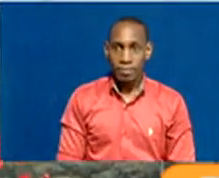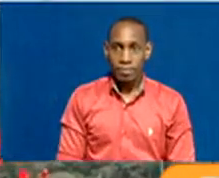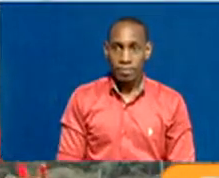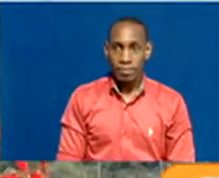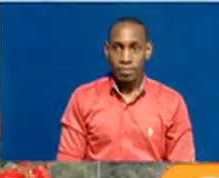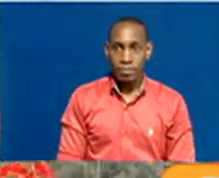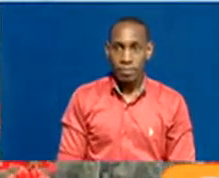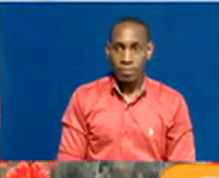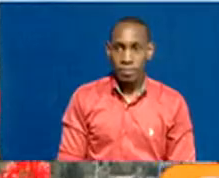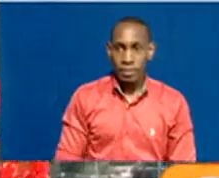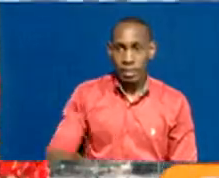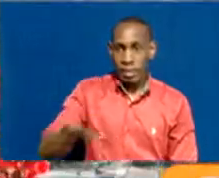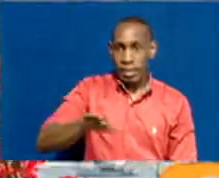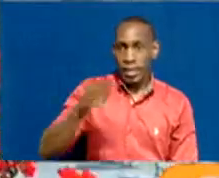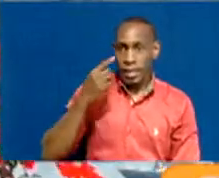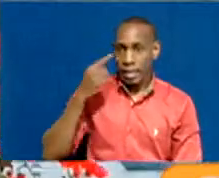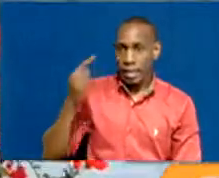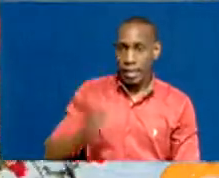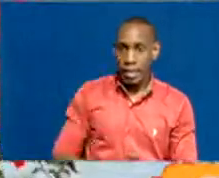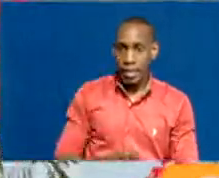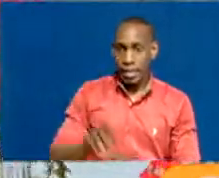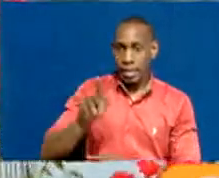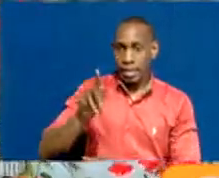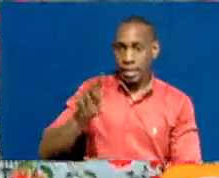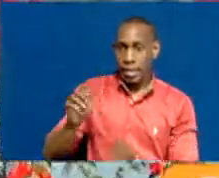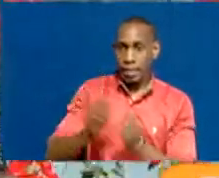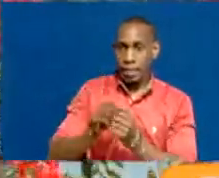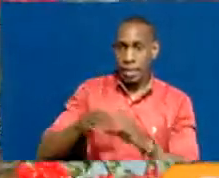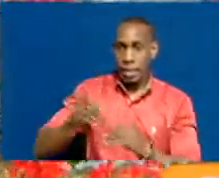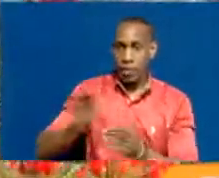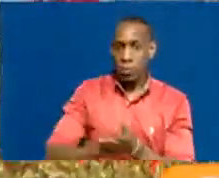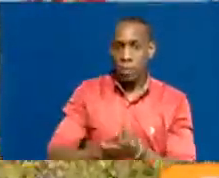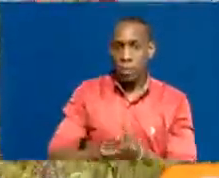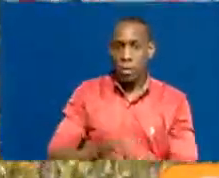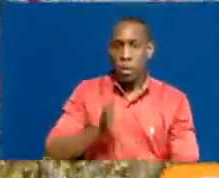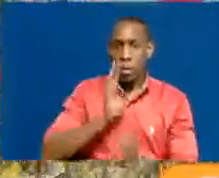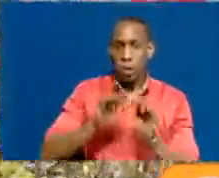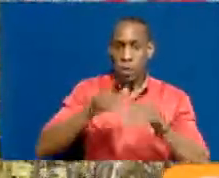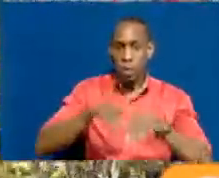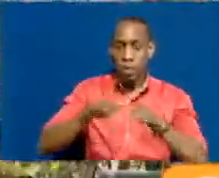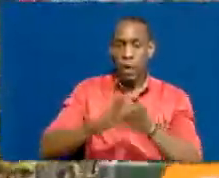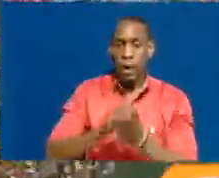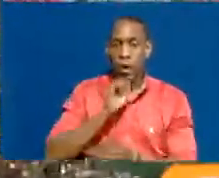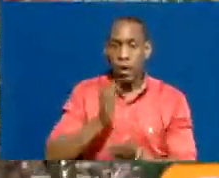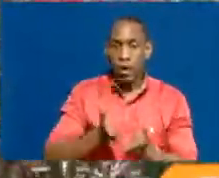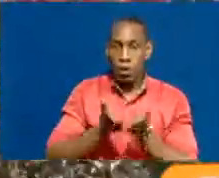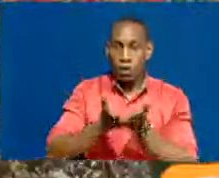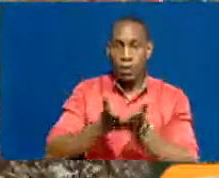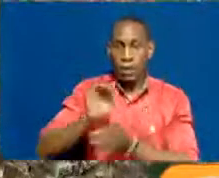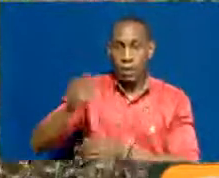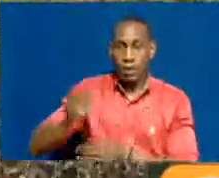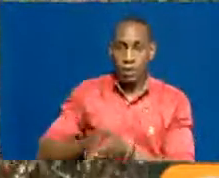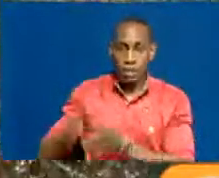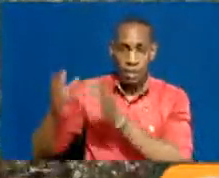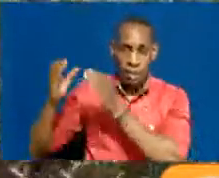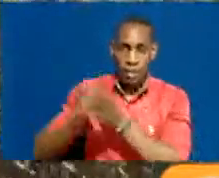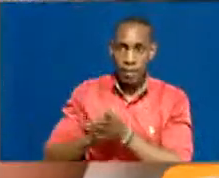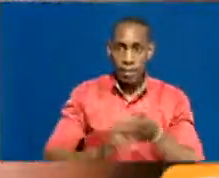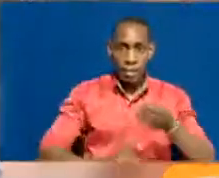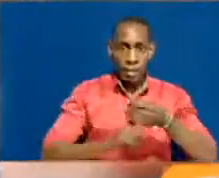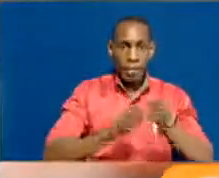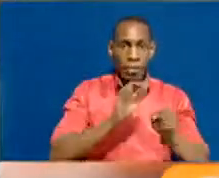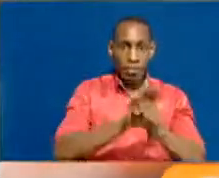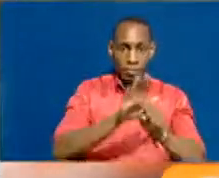ifuatayo. Ni mlingoti ulioko mita chache kutoka fuo za Baharini mtaani Old Ferry County ya Kilifi. Mamia ya makufuli yamefungwa